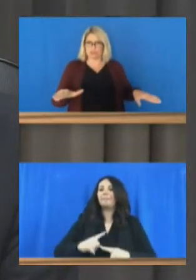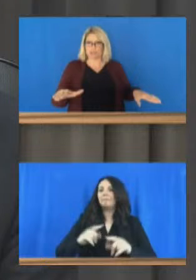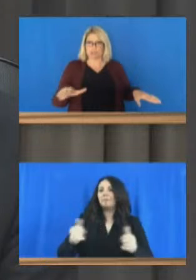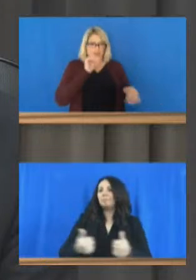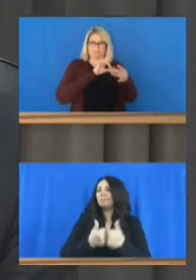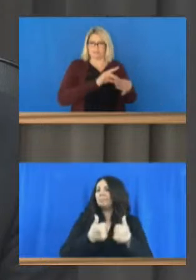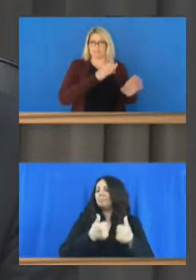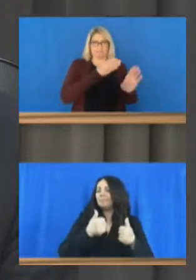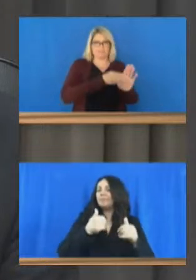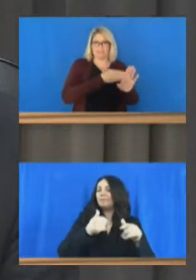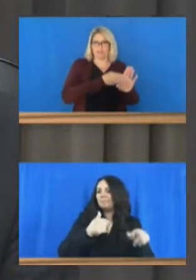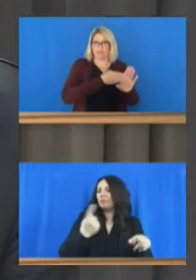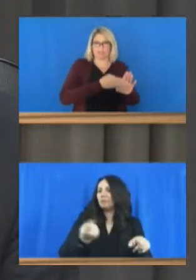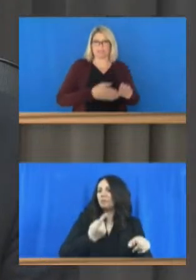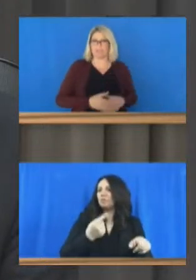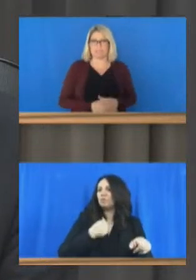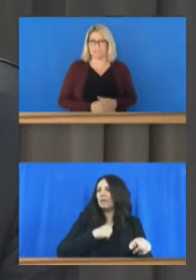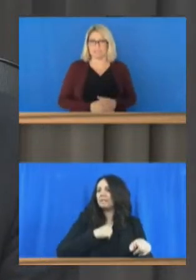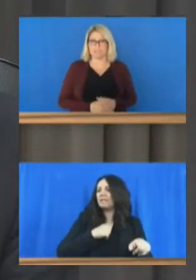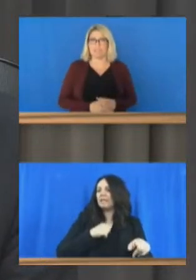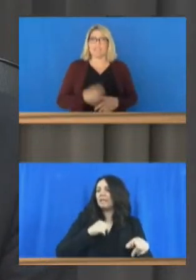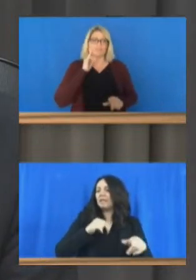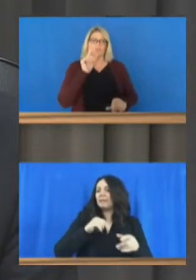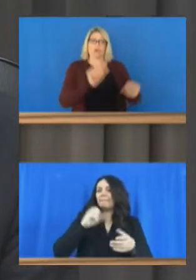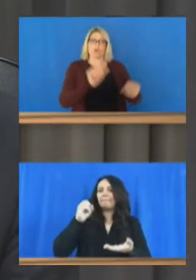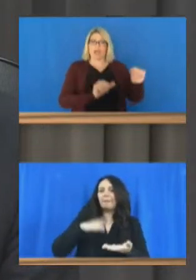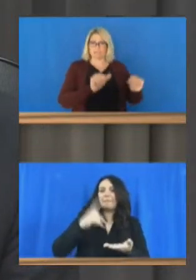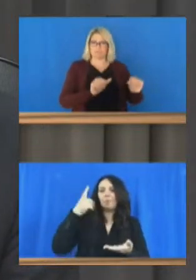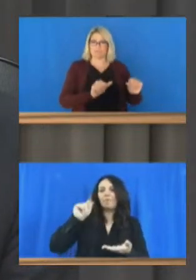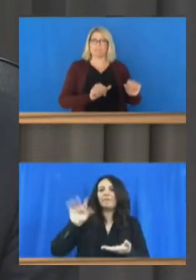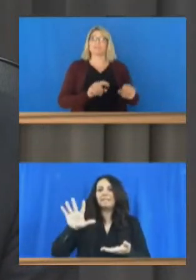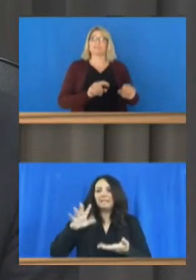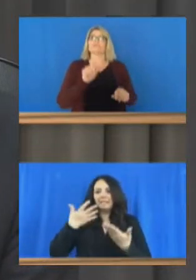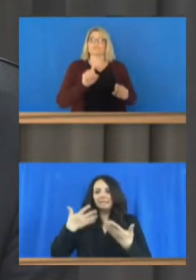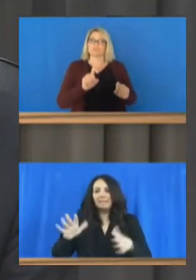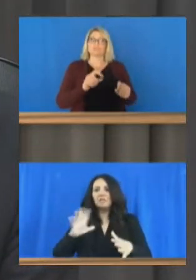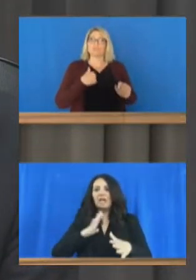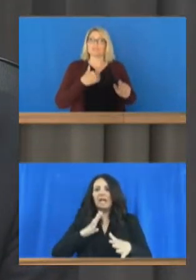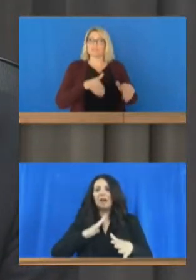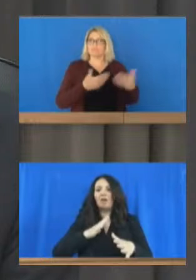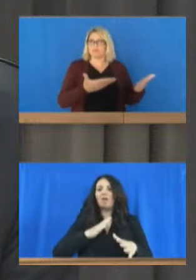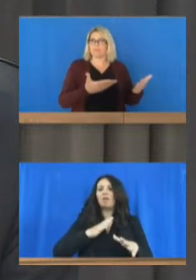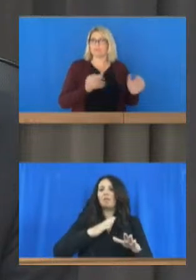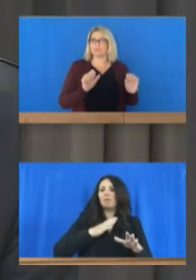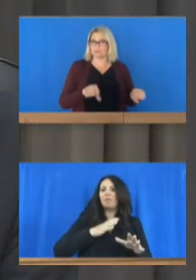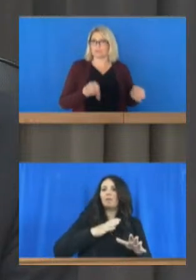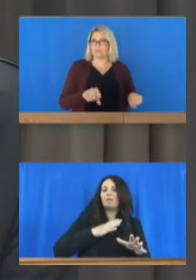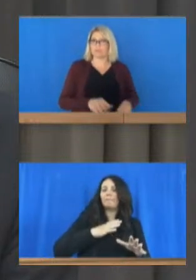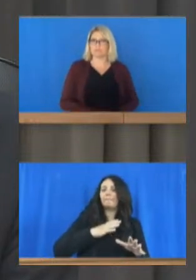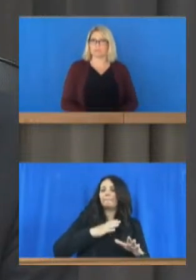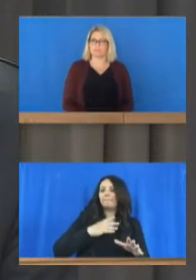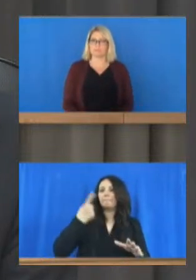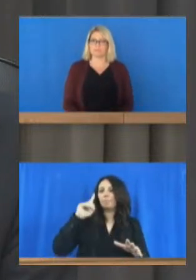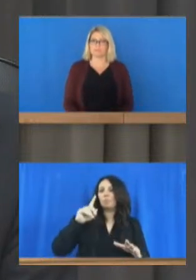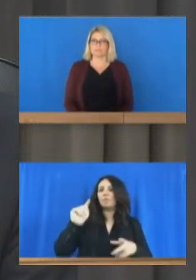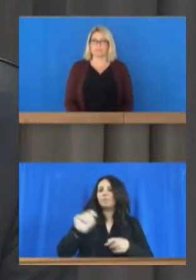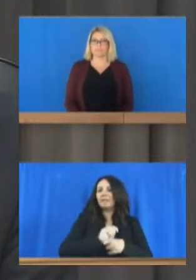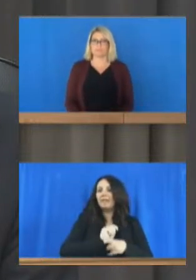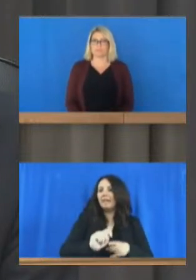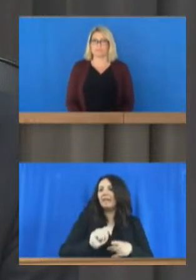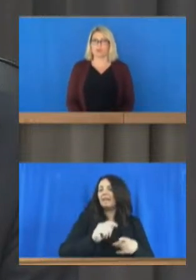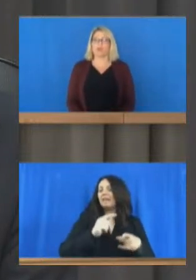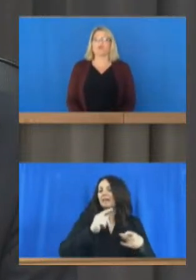aucun programme d'assessment. Alors, ça, c'est quelque chose qu'on va adresser avec ce programme. Et c'était